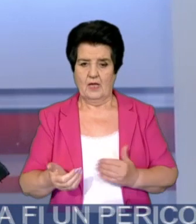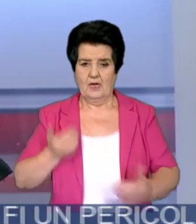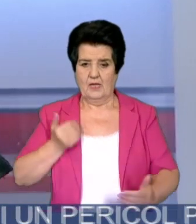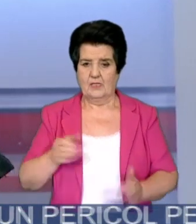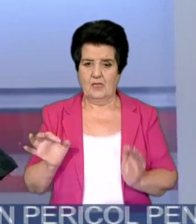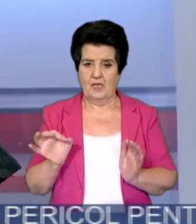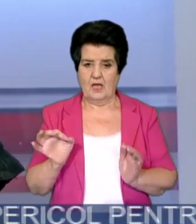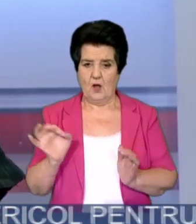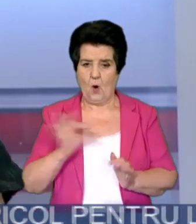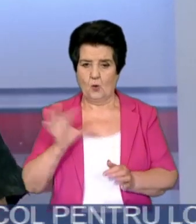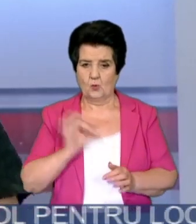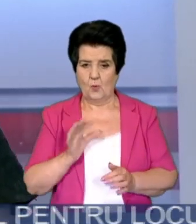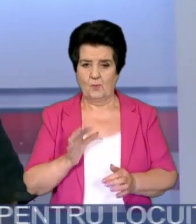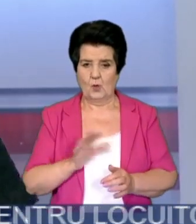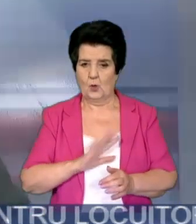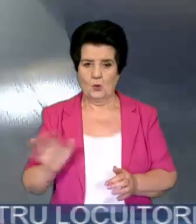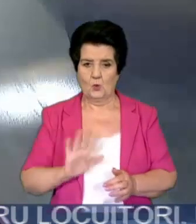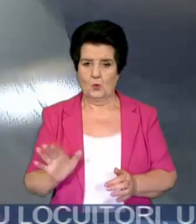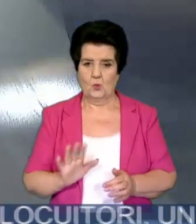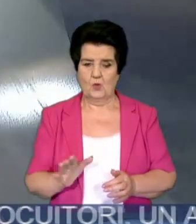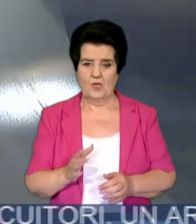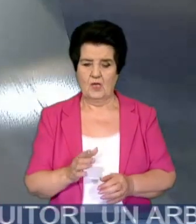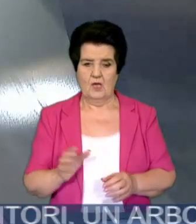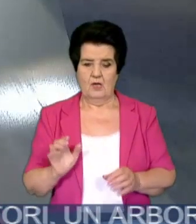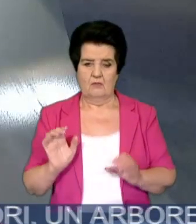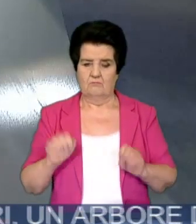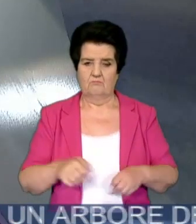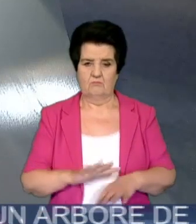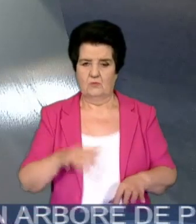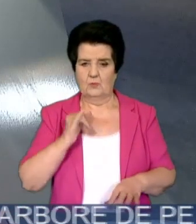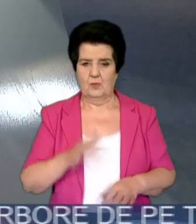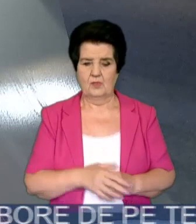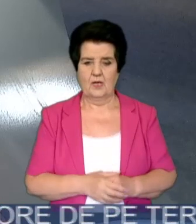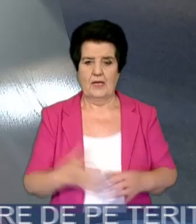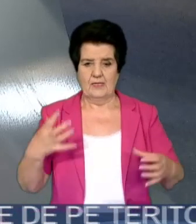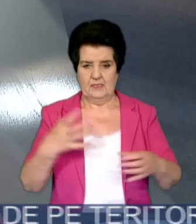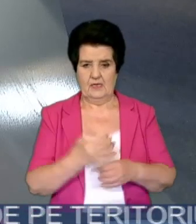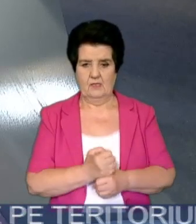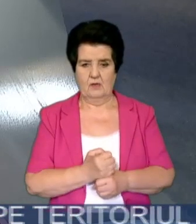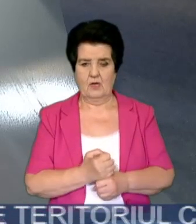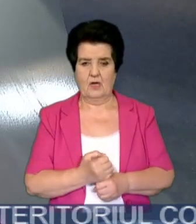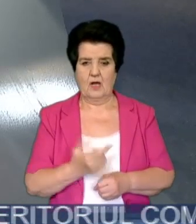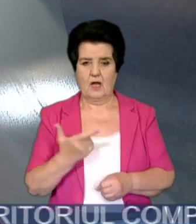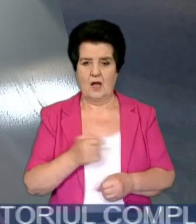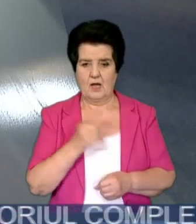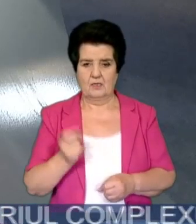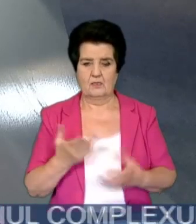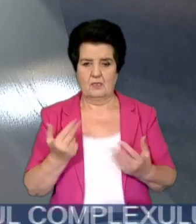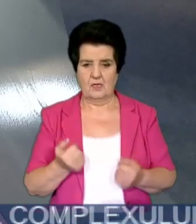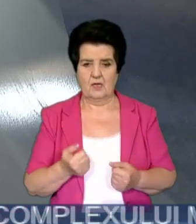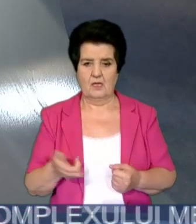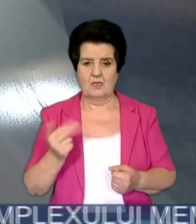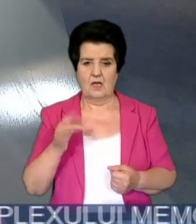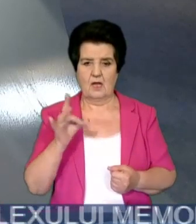octombrie este nu-i foarte probabil. Dar putea să reducă volumul de gaz livrat? Teoretic, da, dar iarăși